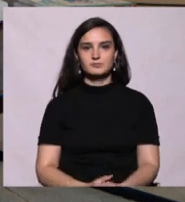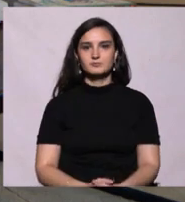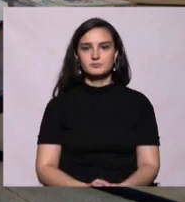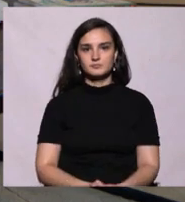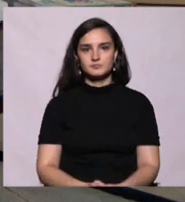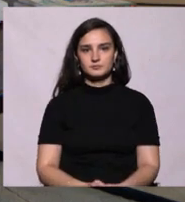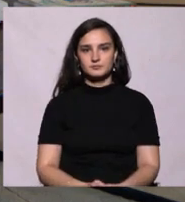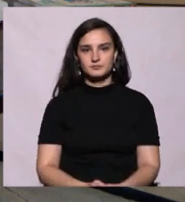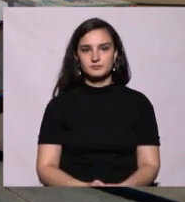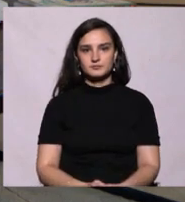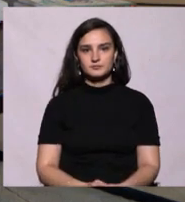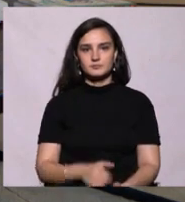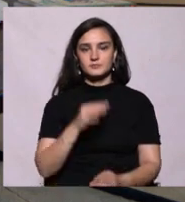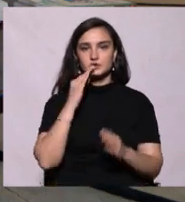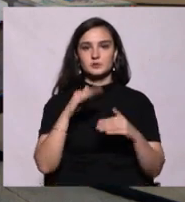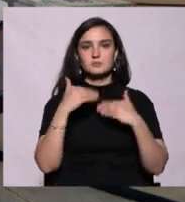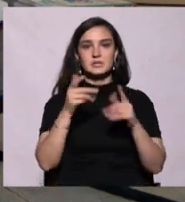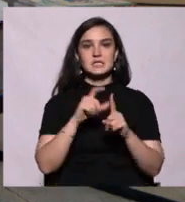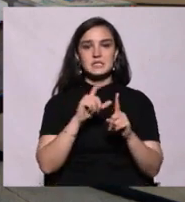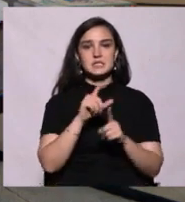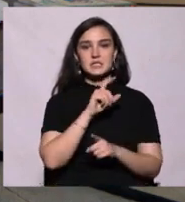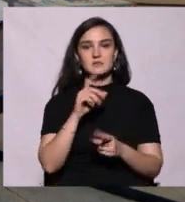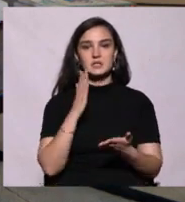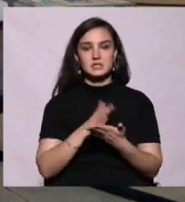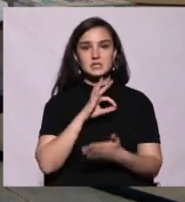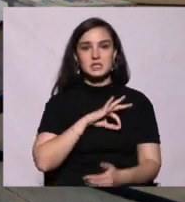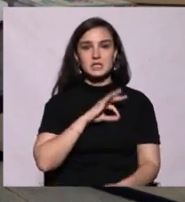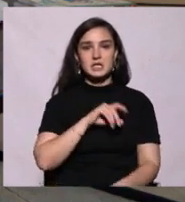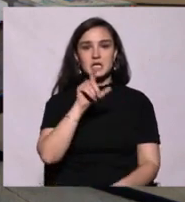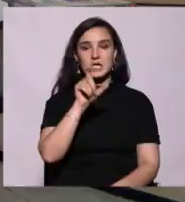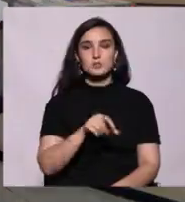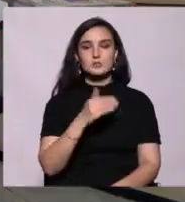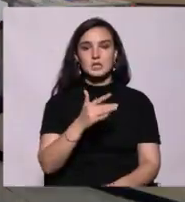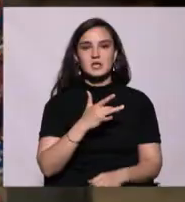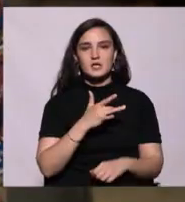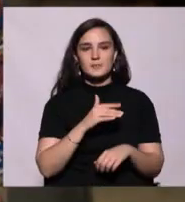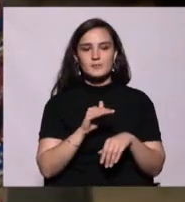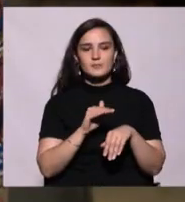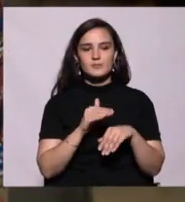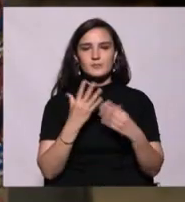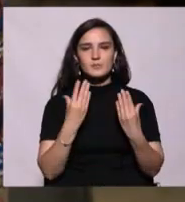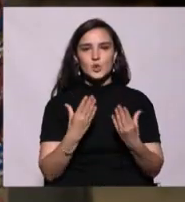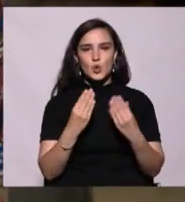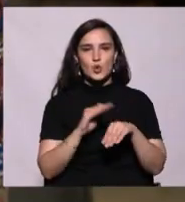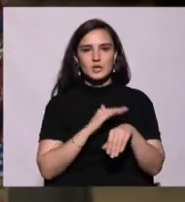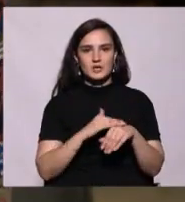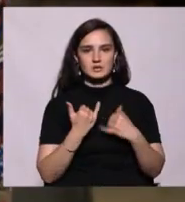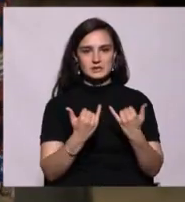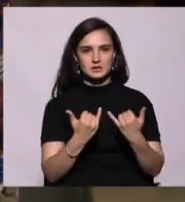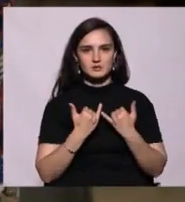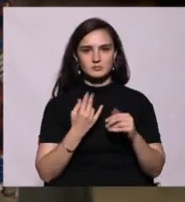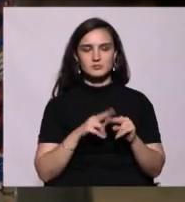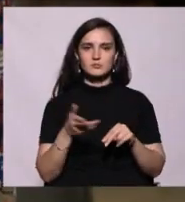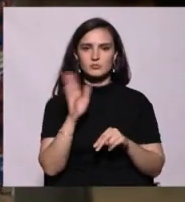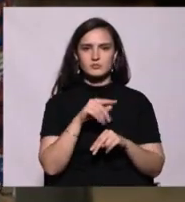საჭიროებები. Our next word is customer loyalty. But before we move to customer loyalty,